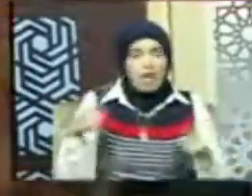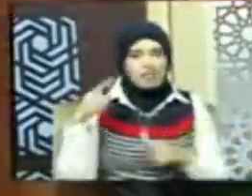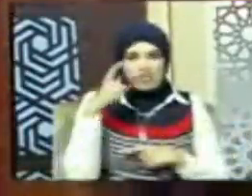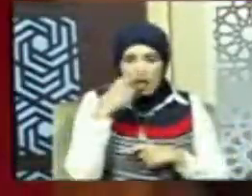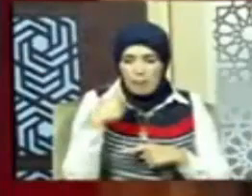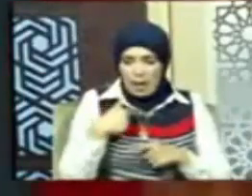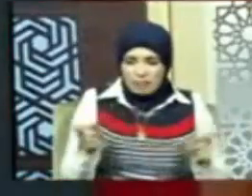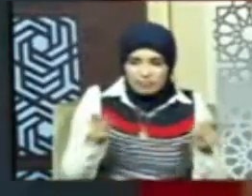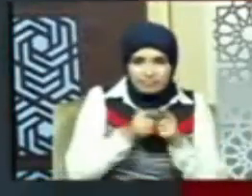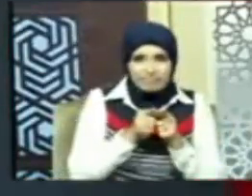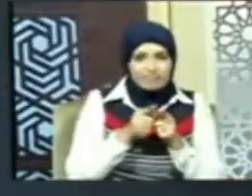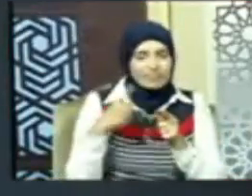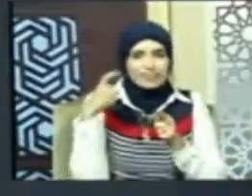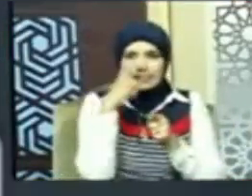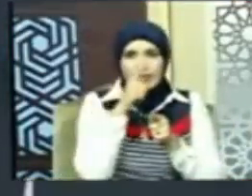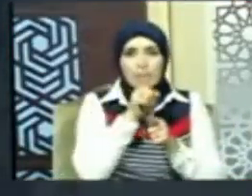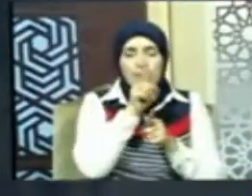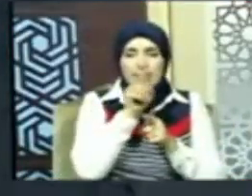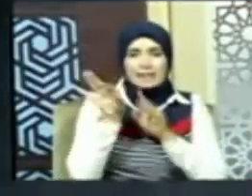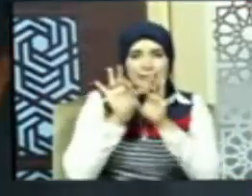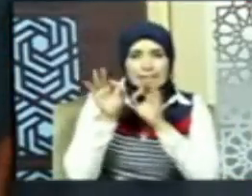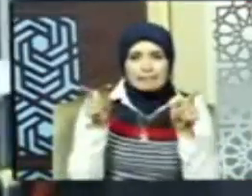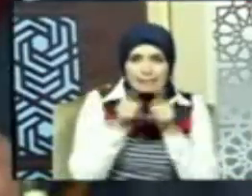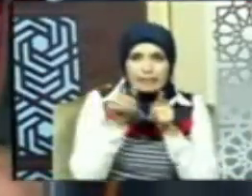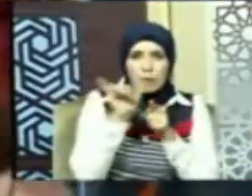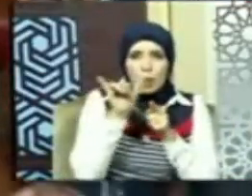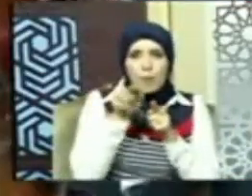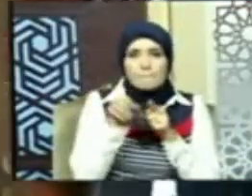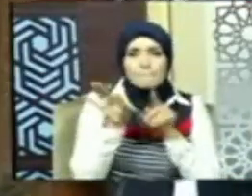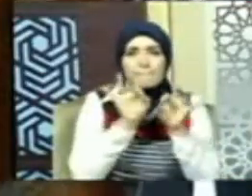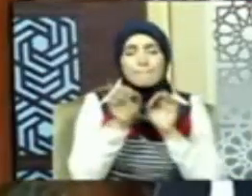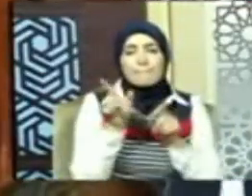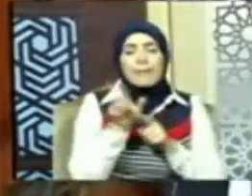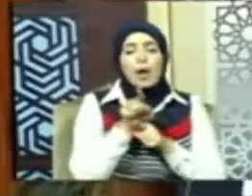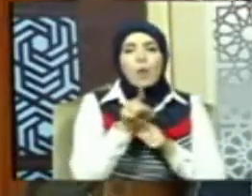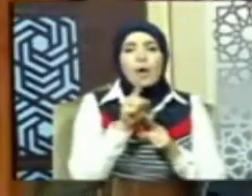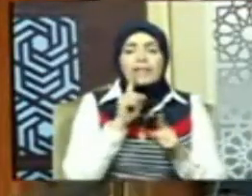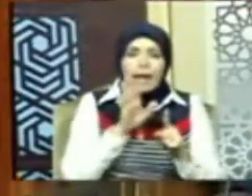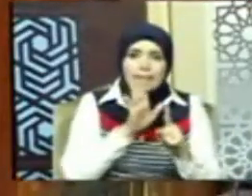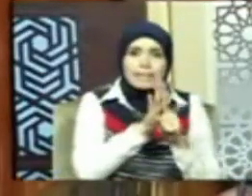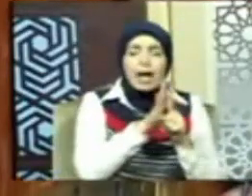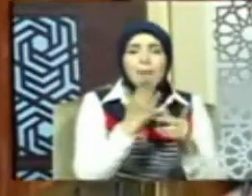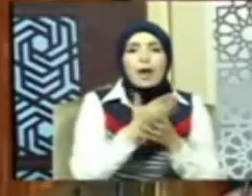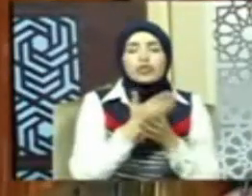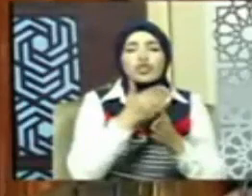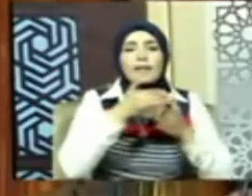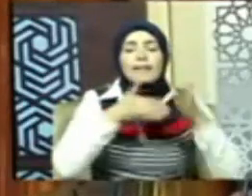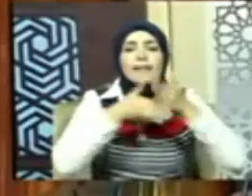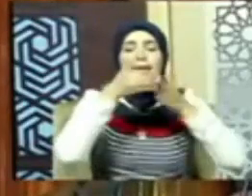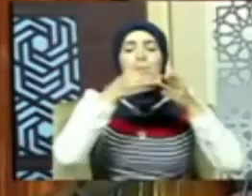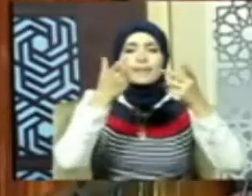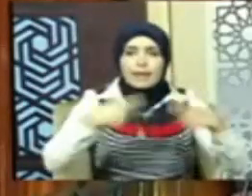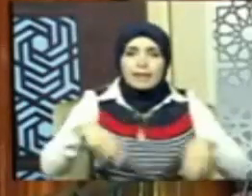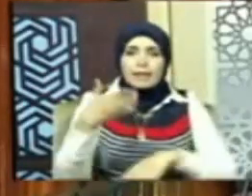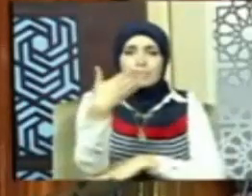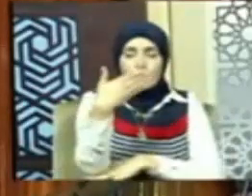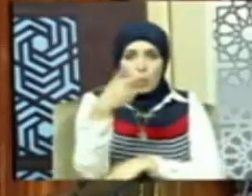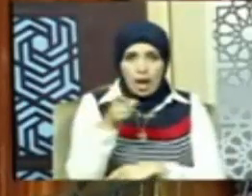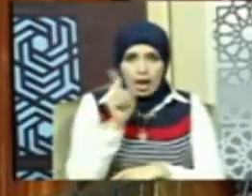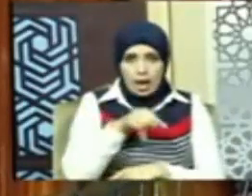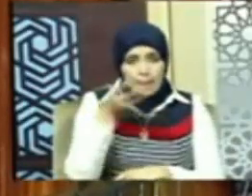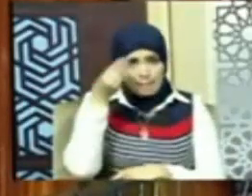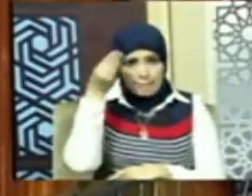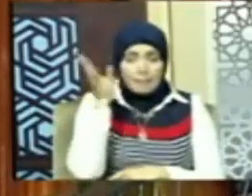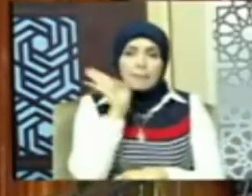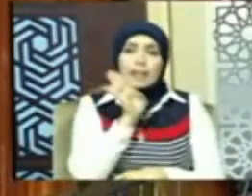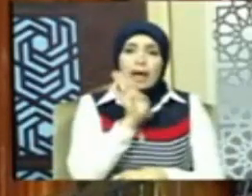موقفين، فهو أحد أهم دعائم بناء الدول، بالعلم والمال يبني